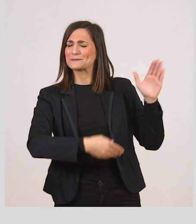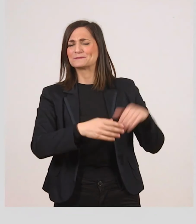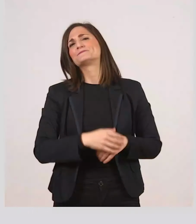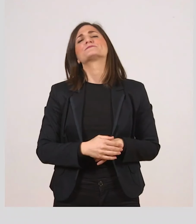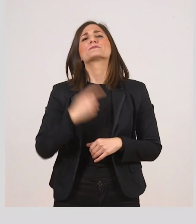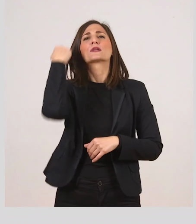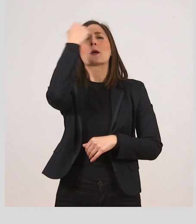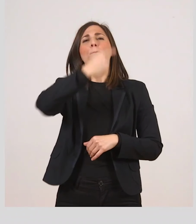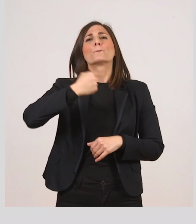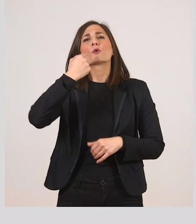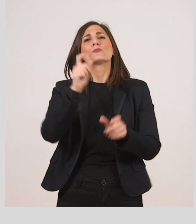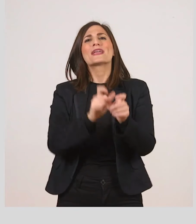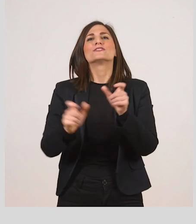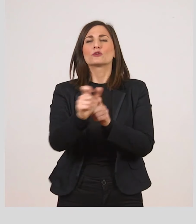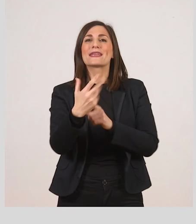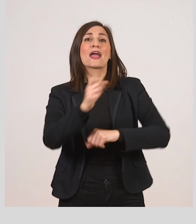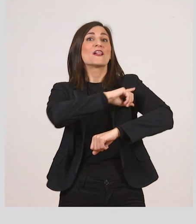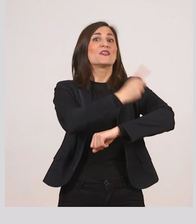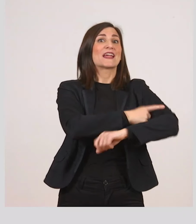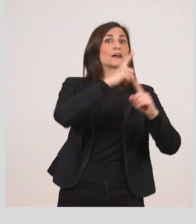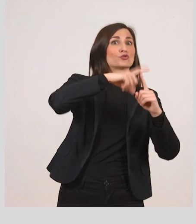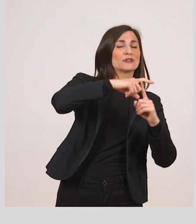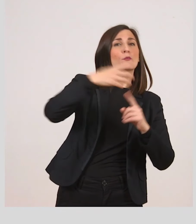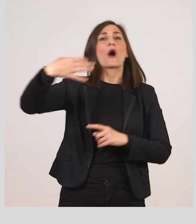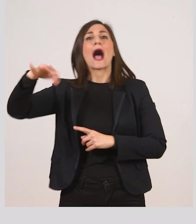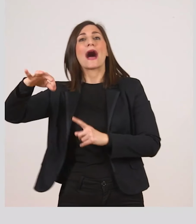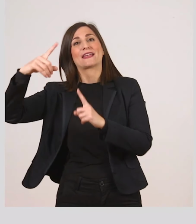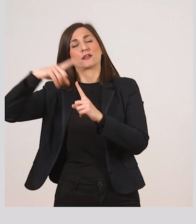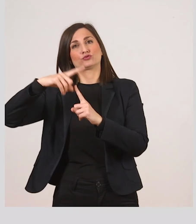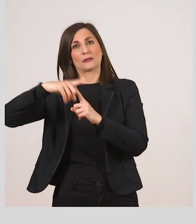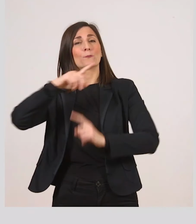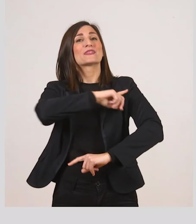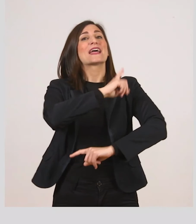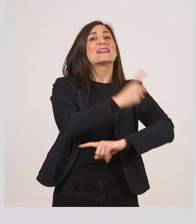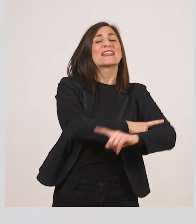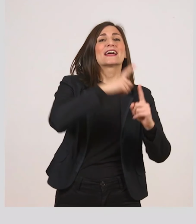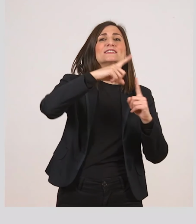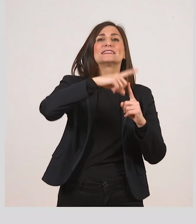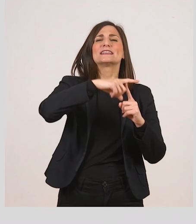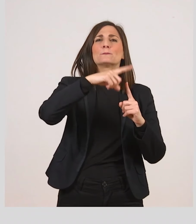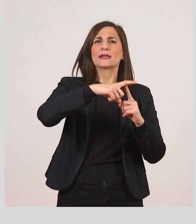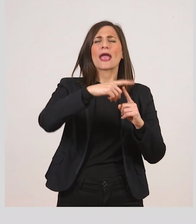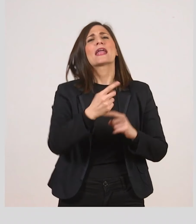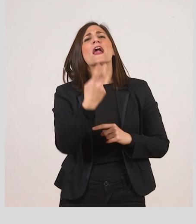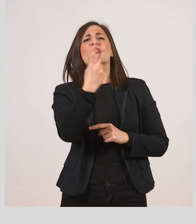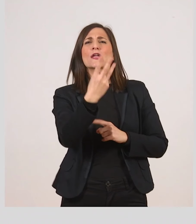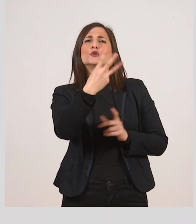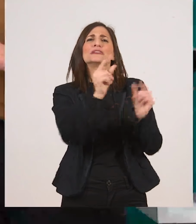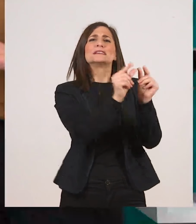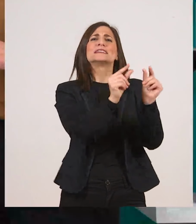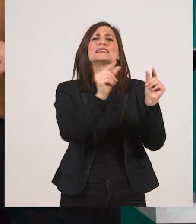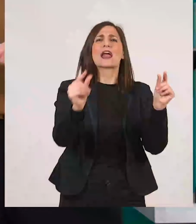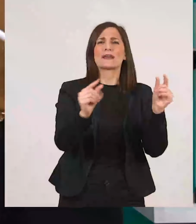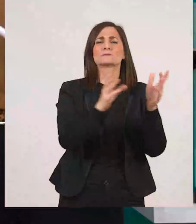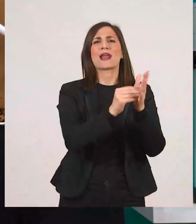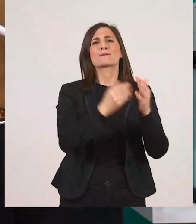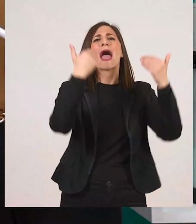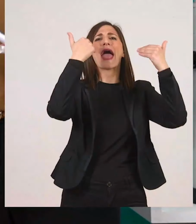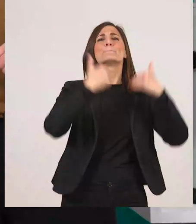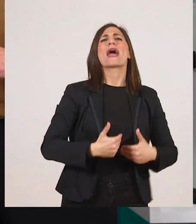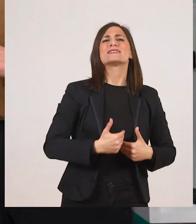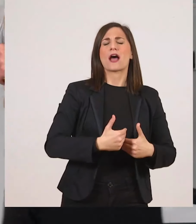Οι προσωπικές αντωνυμίες, παιδιά, έχουν δυνατούς και αδύνατους τύπους. Οι δυνατοί τύποι έχουν 2 ή 3 συλλαβές. Αυτός εδώ είναι